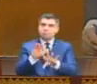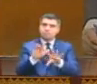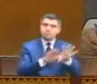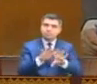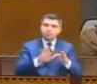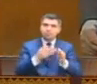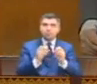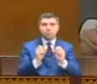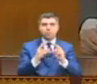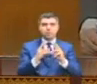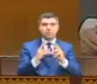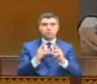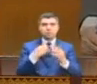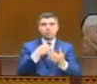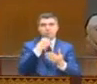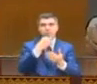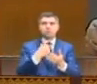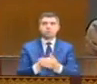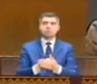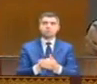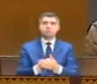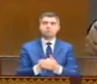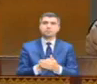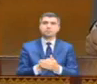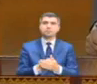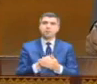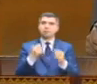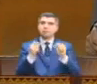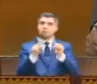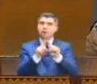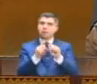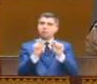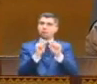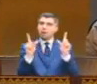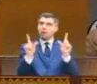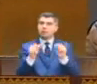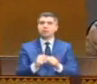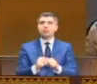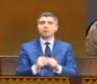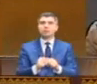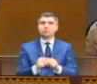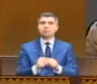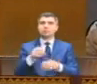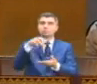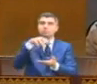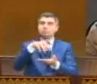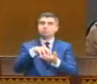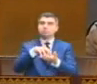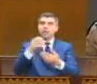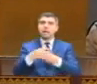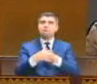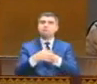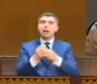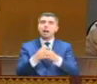هذا المجال شيء باين، ولكن السيد الوزير دائما في اقليم بركان كنا تقدمنا لكم